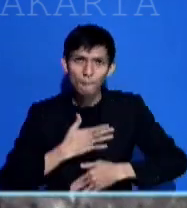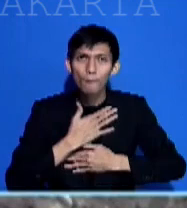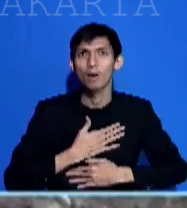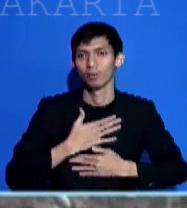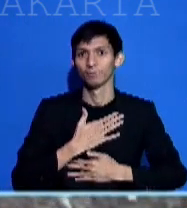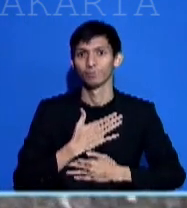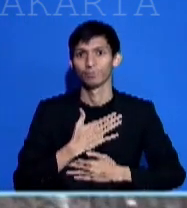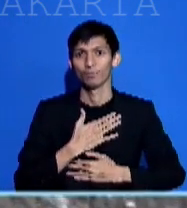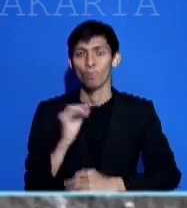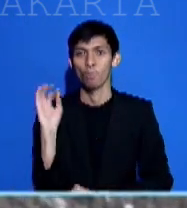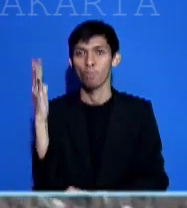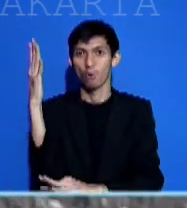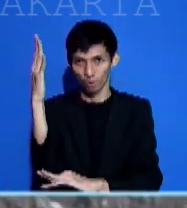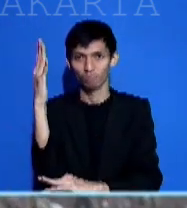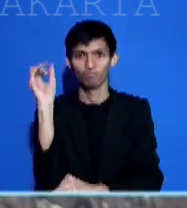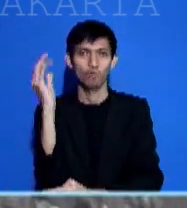keb